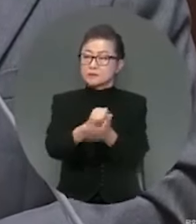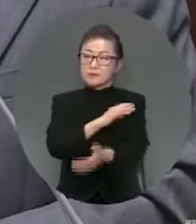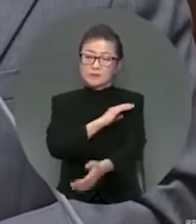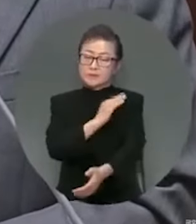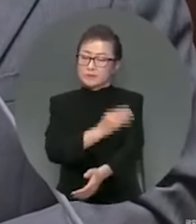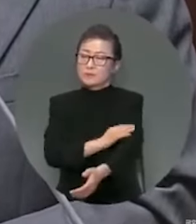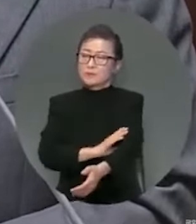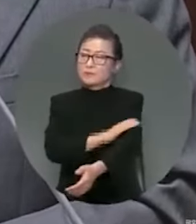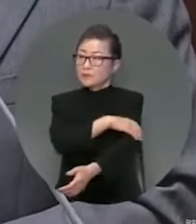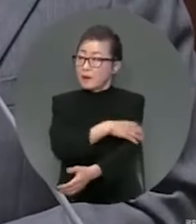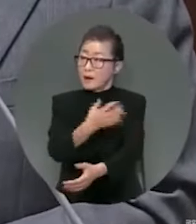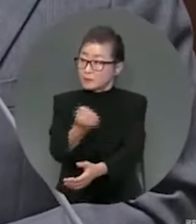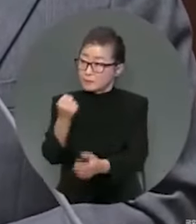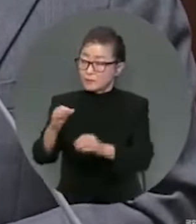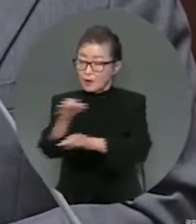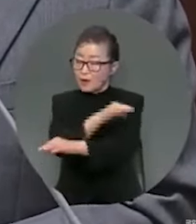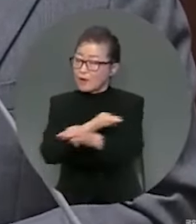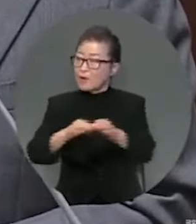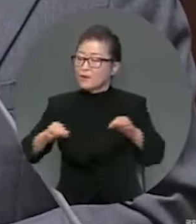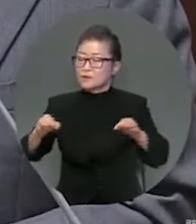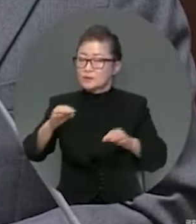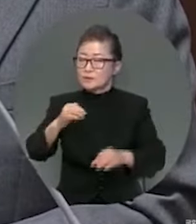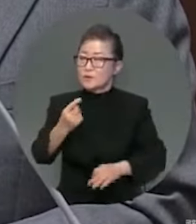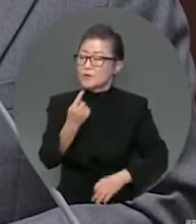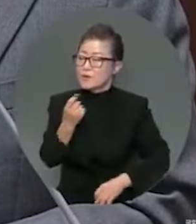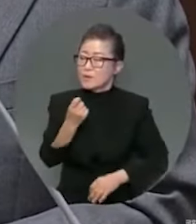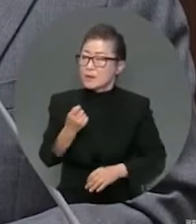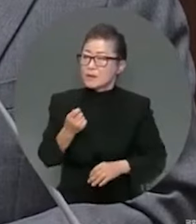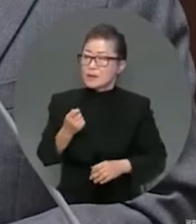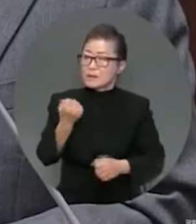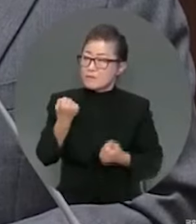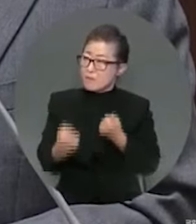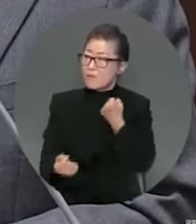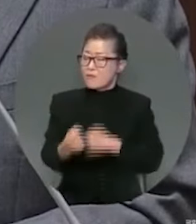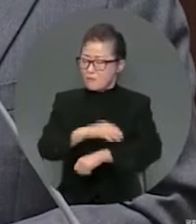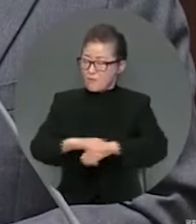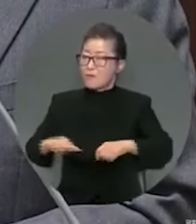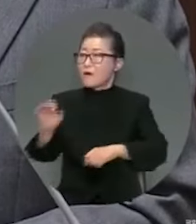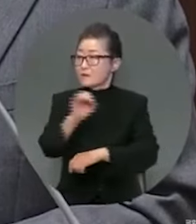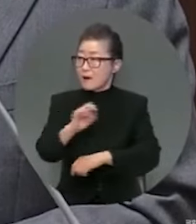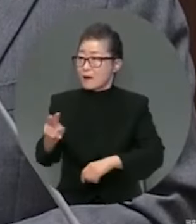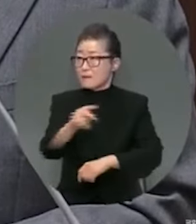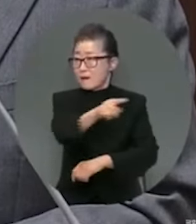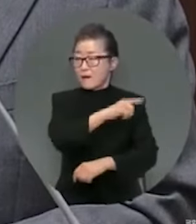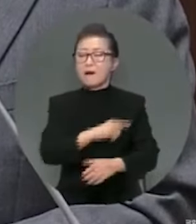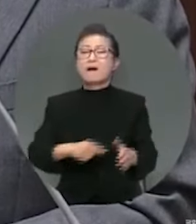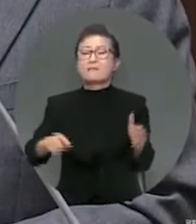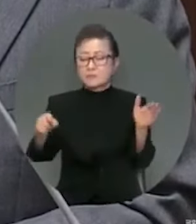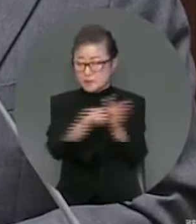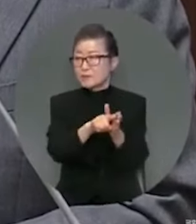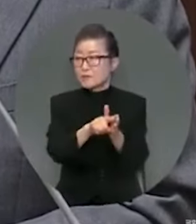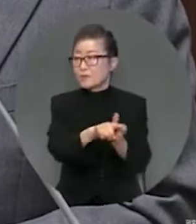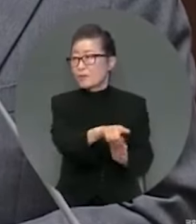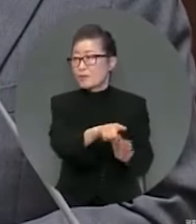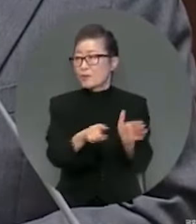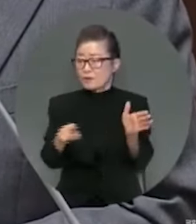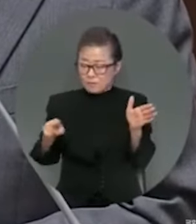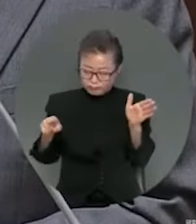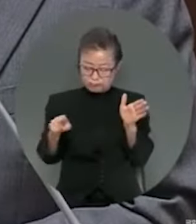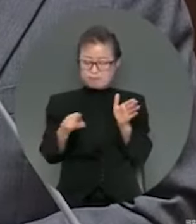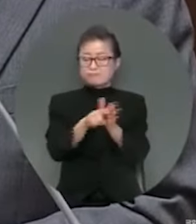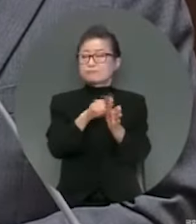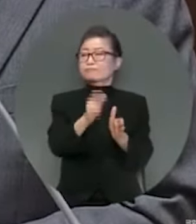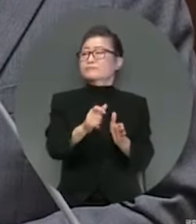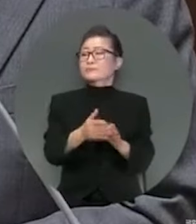경제 위기도 극복을 했었던 그런 야당입니다. 저는 그런 야당을 믿습니다. 그런